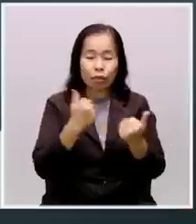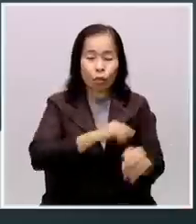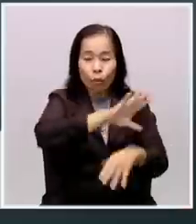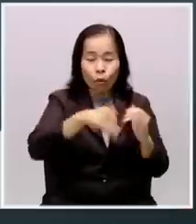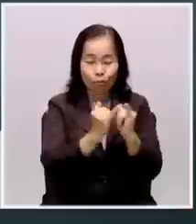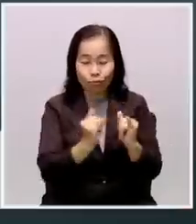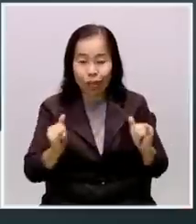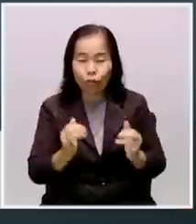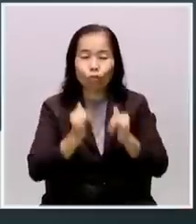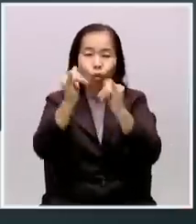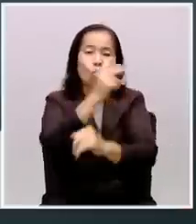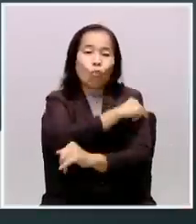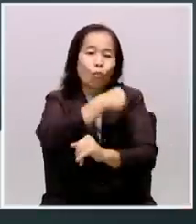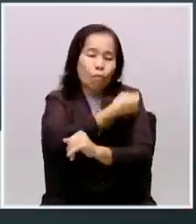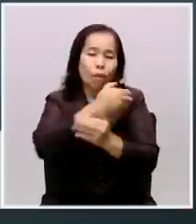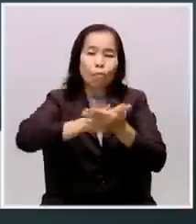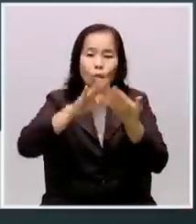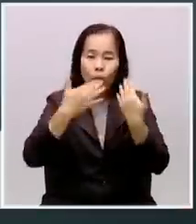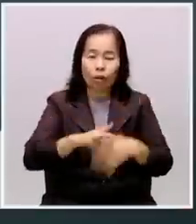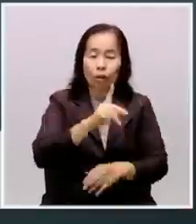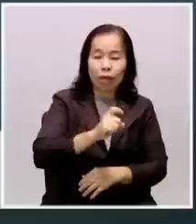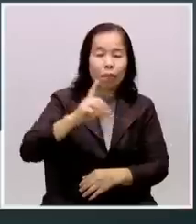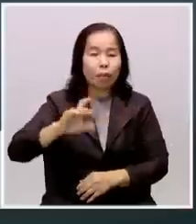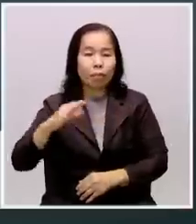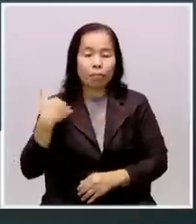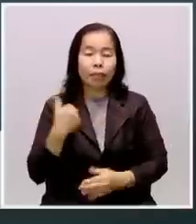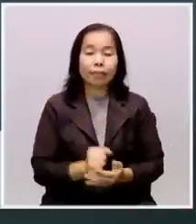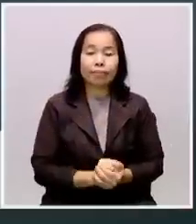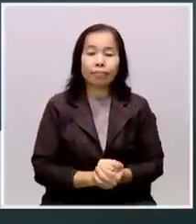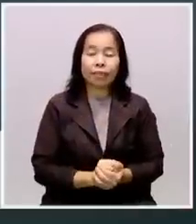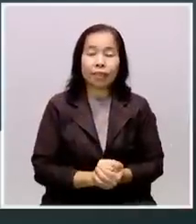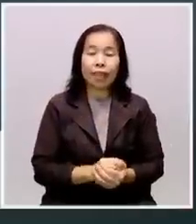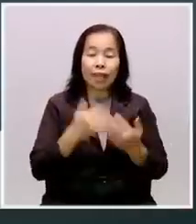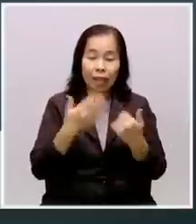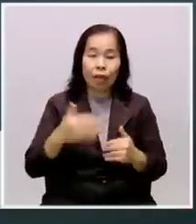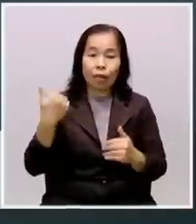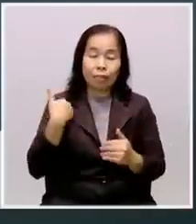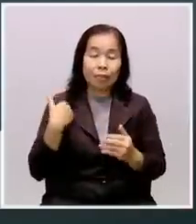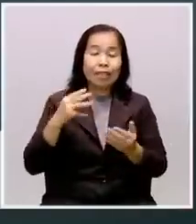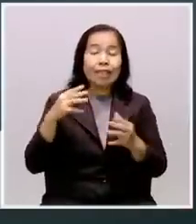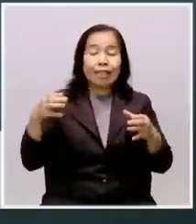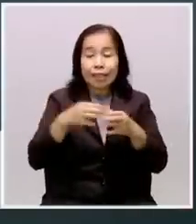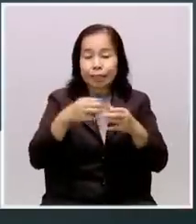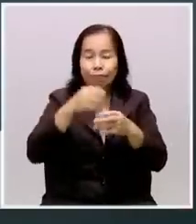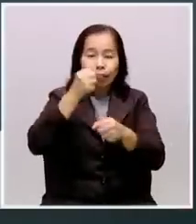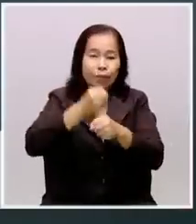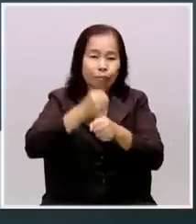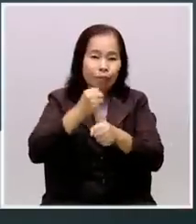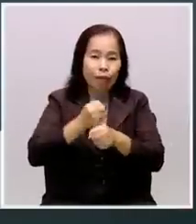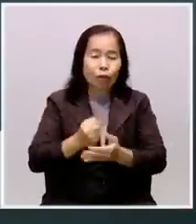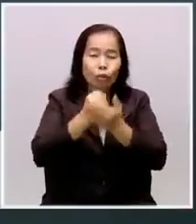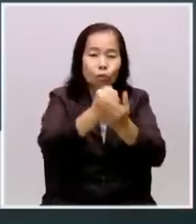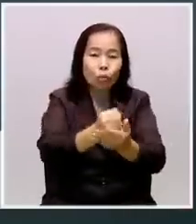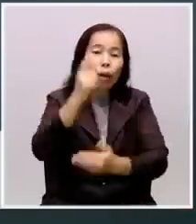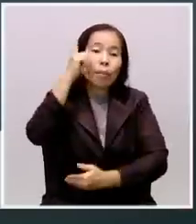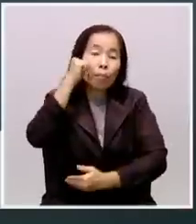ส่งโรงพยาบาลเรียบร้อยแล้วนะครับในเมืองฮาตในวันเดียวกันนะครับทีมกู้ภัยจากโซโบสช่วยชีวิตแม่